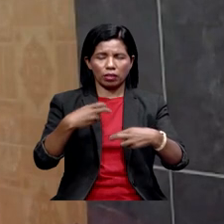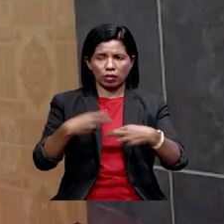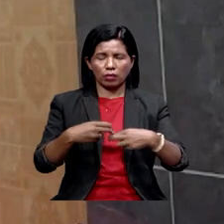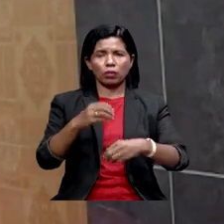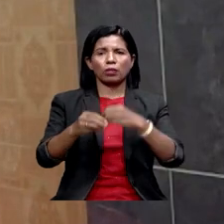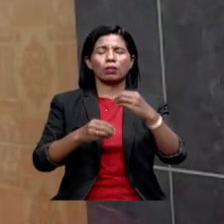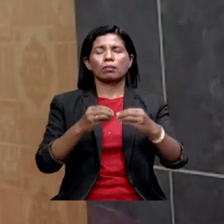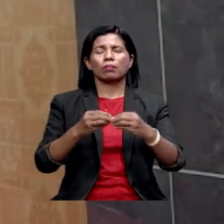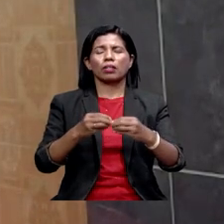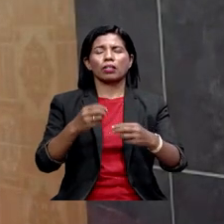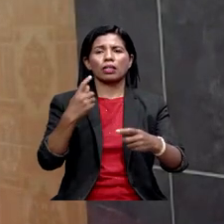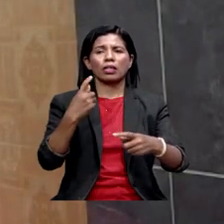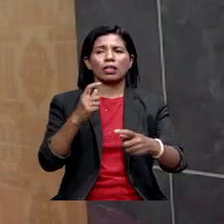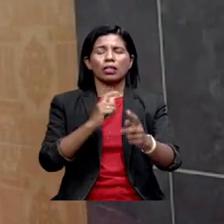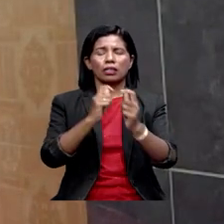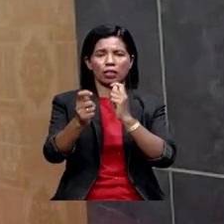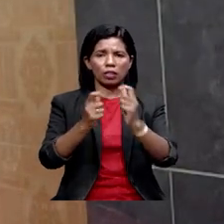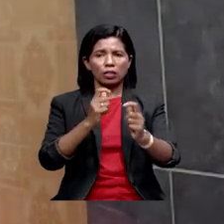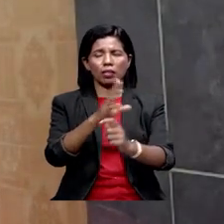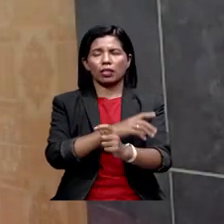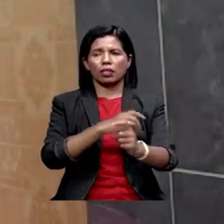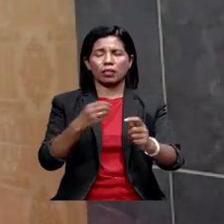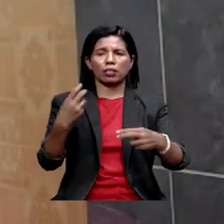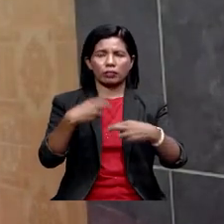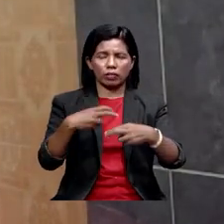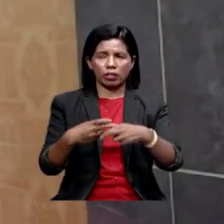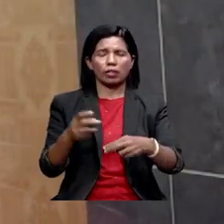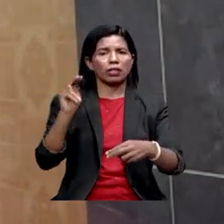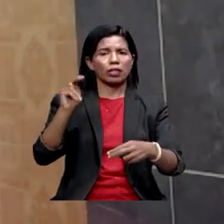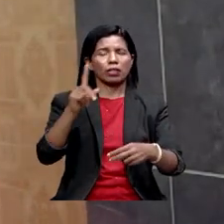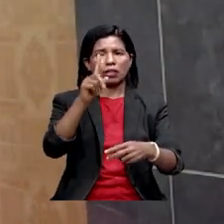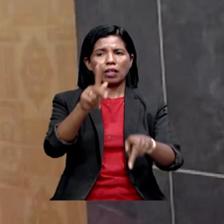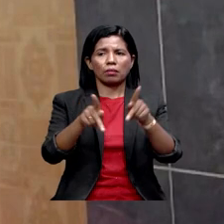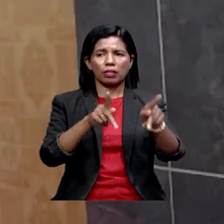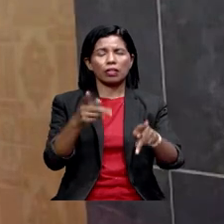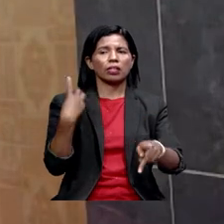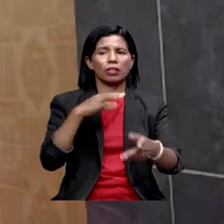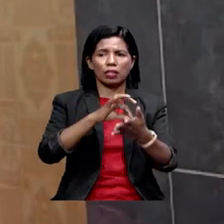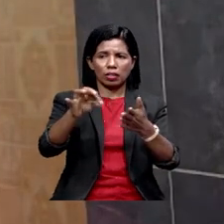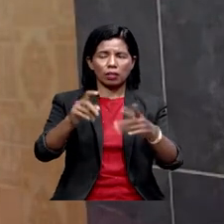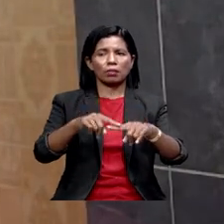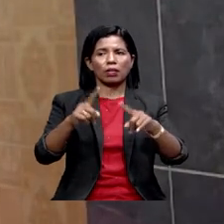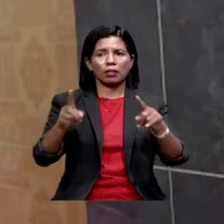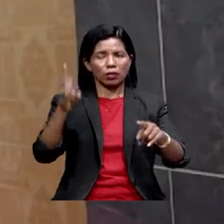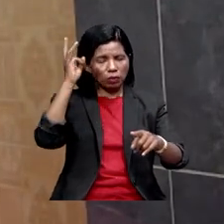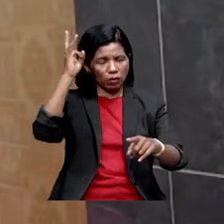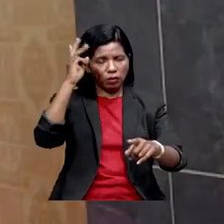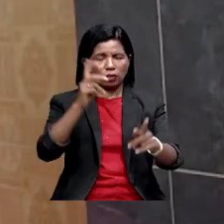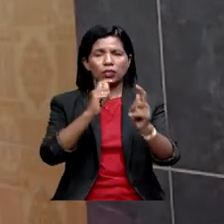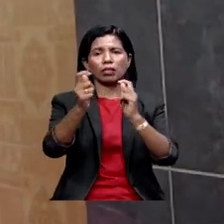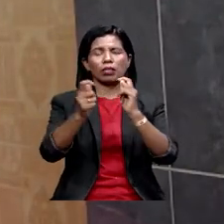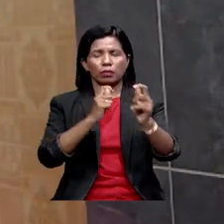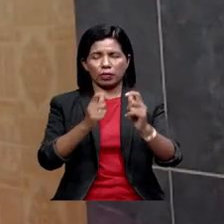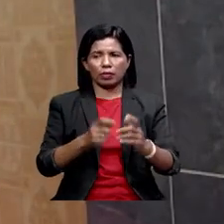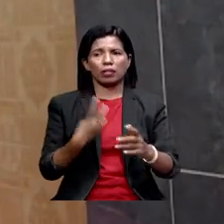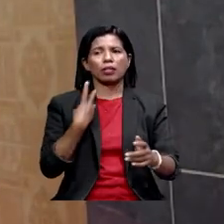transporte transporte nema saina fata nessa dificuldade ia ba ema ser neve me kita resista tenu me via agora preocupação no transporte nero